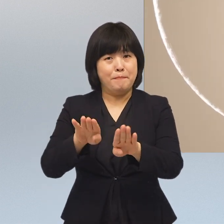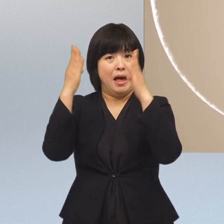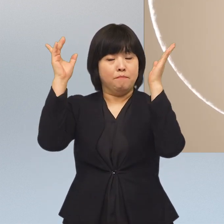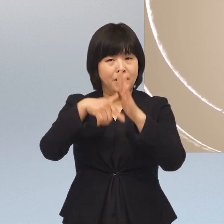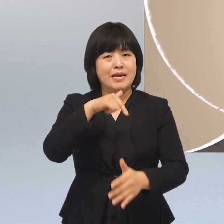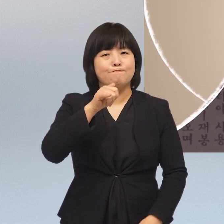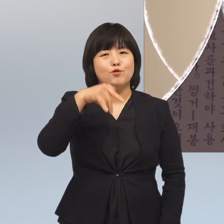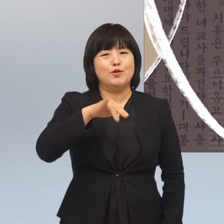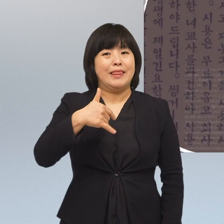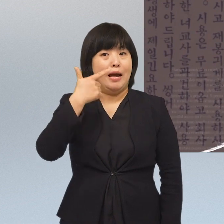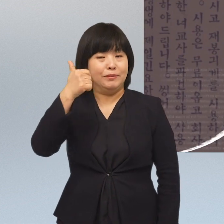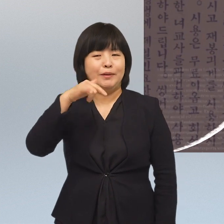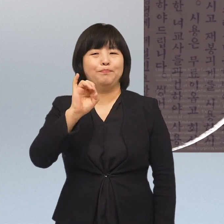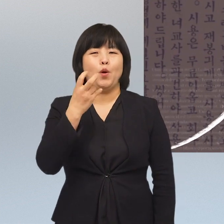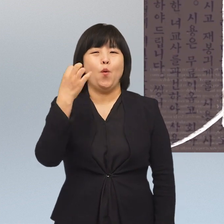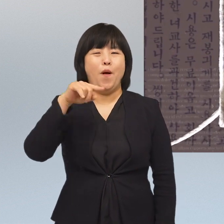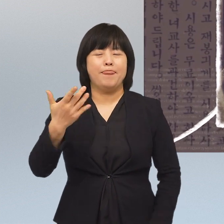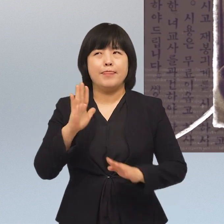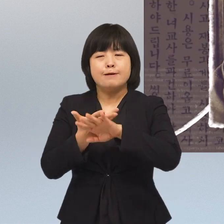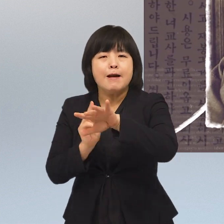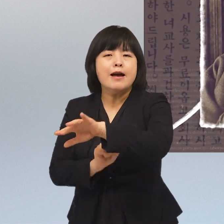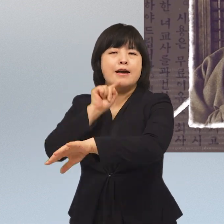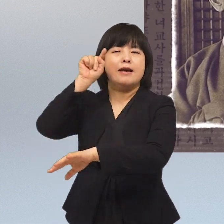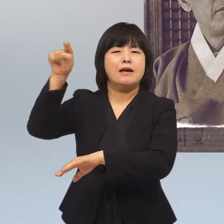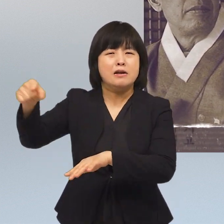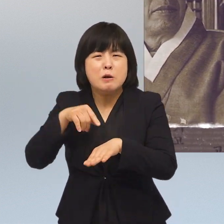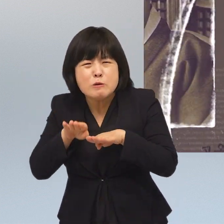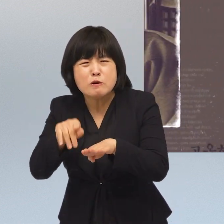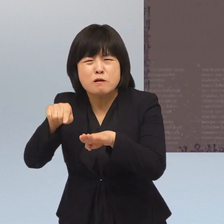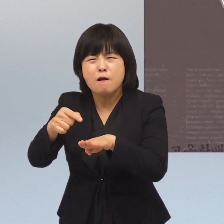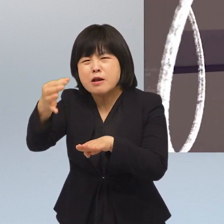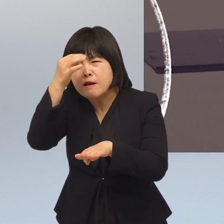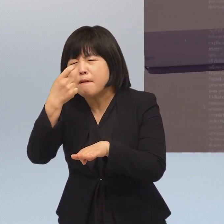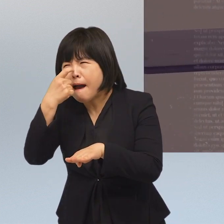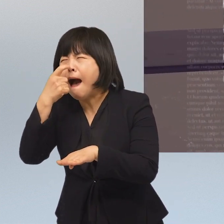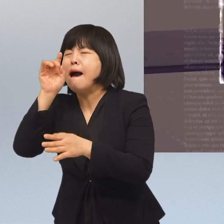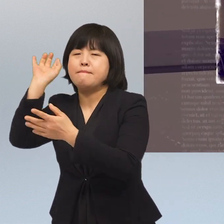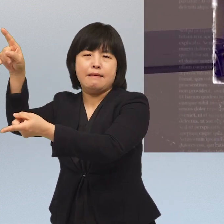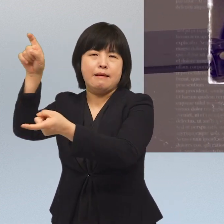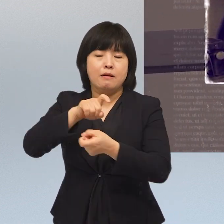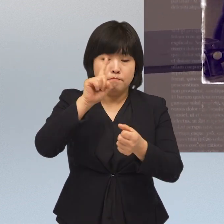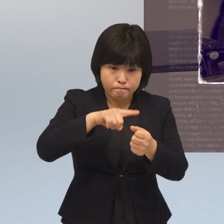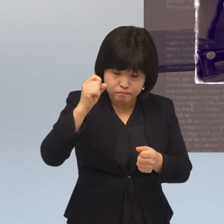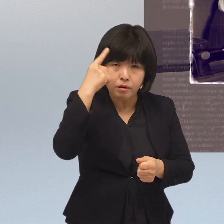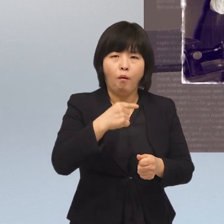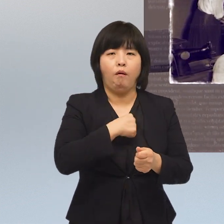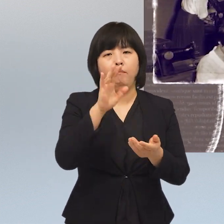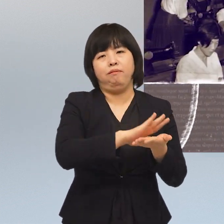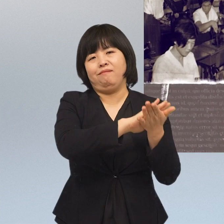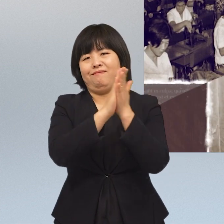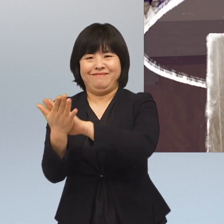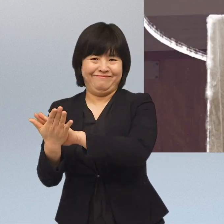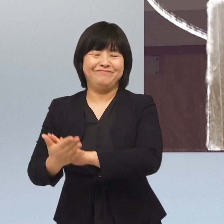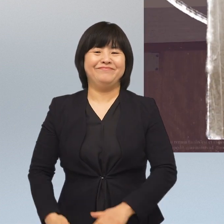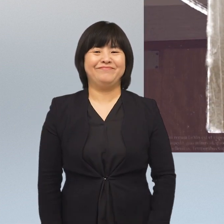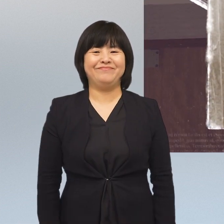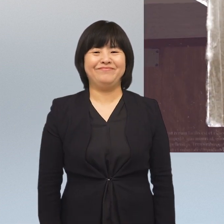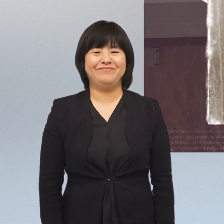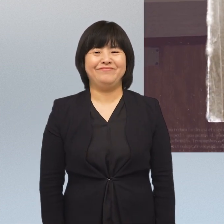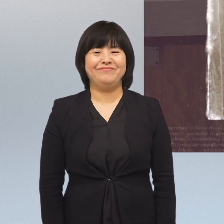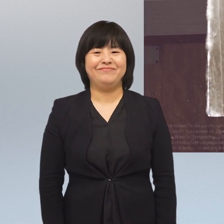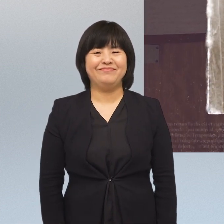붙인 김용원이 해외에서 처음 들여와 보급된 재봉틀은 재봉기술의 혁신을 가져와 복식의